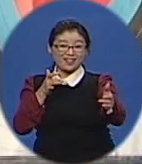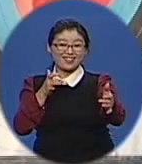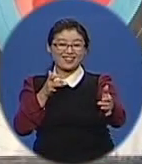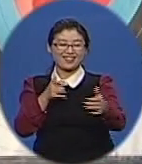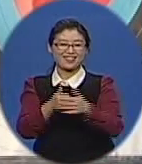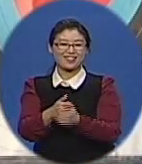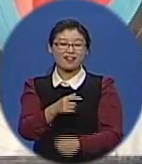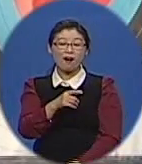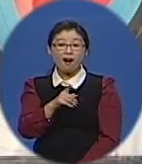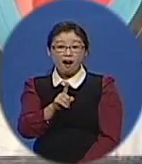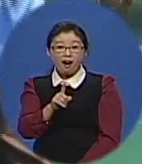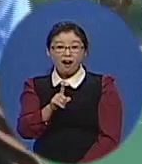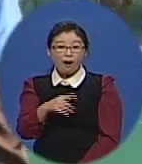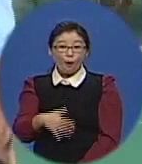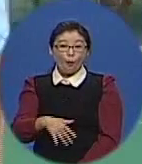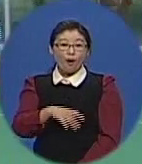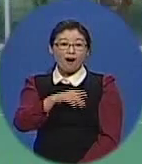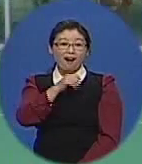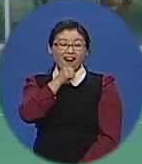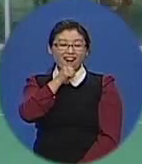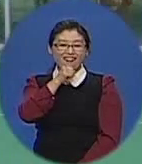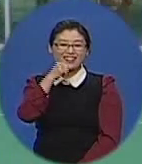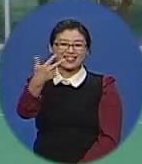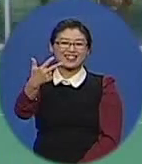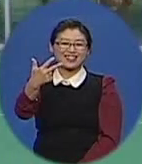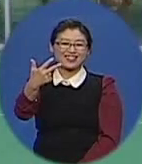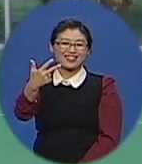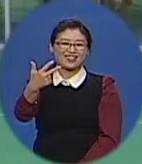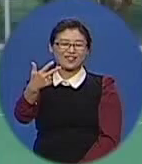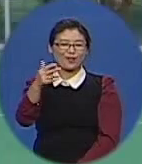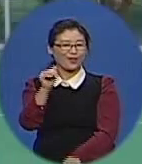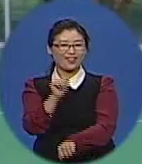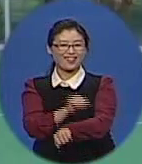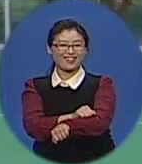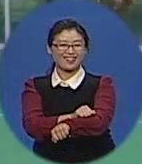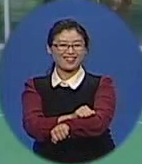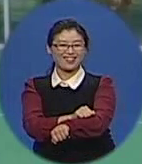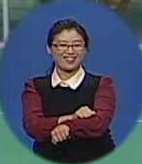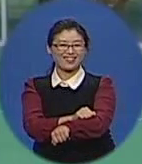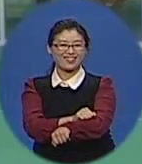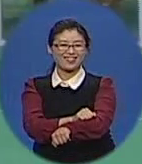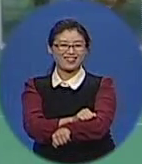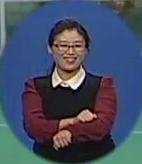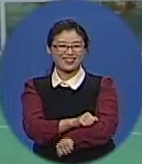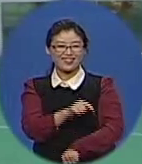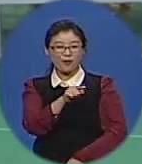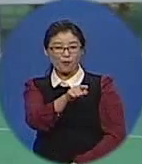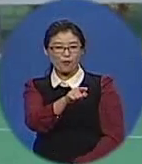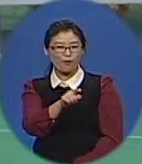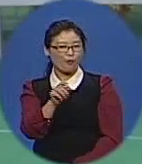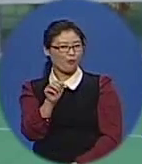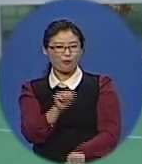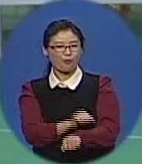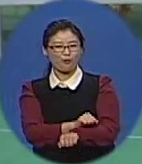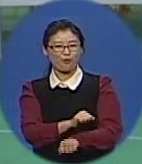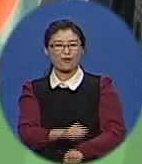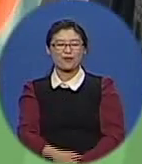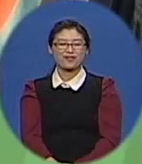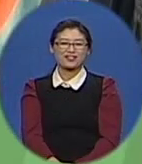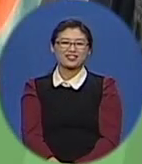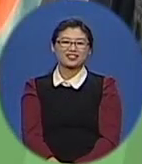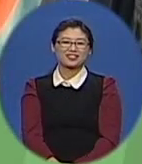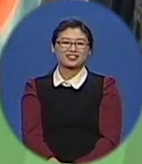점이야? 7점입니다. 오야 대박이다. 야, 야 대박이다. 와, 야 이 형 뭐야? 대박이다